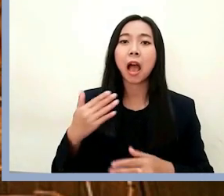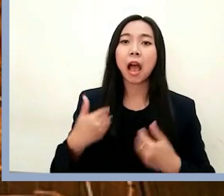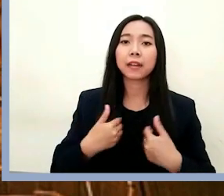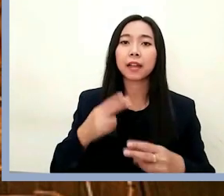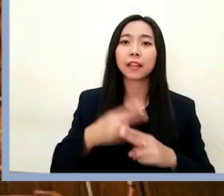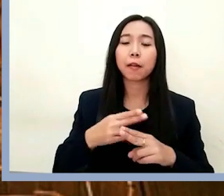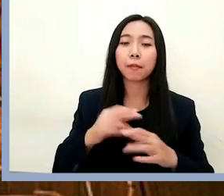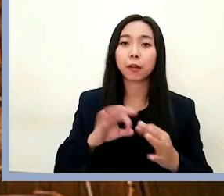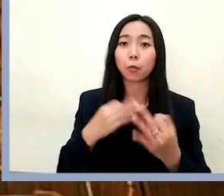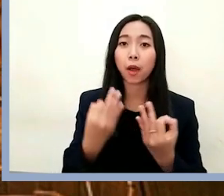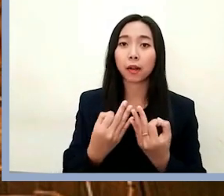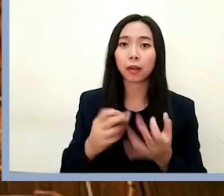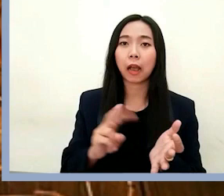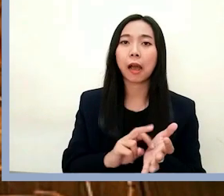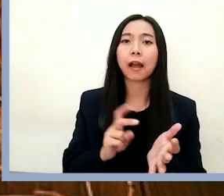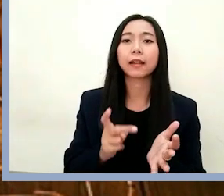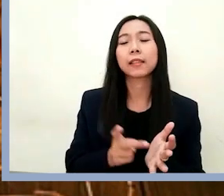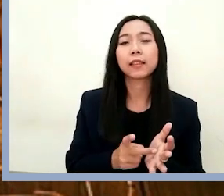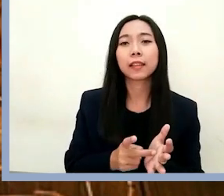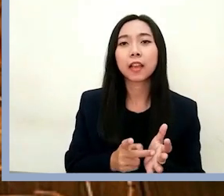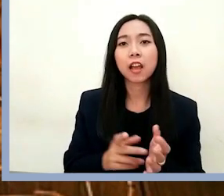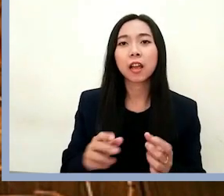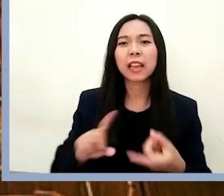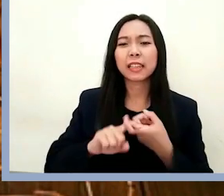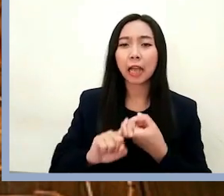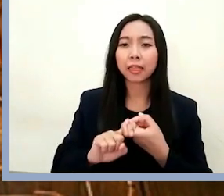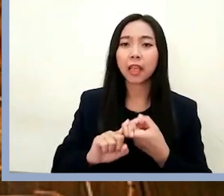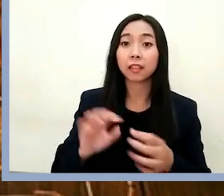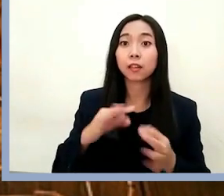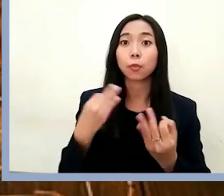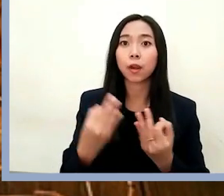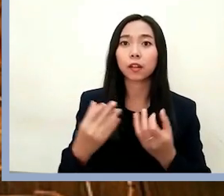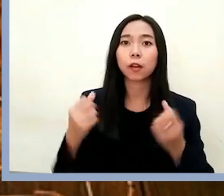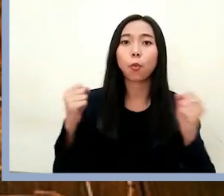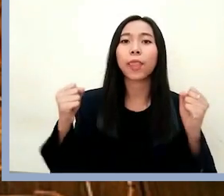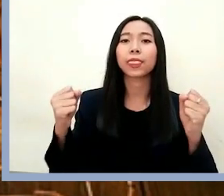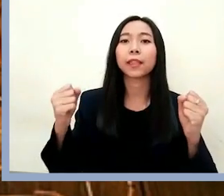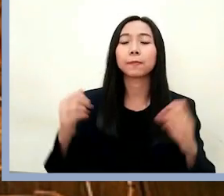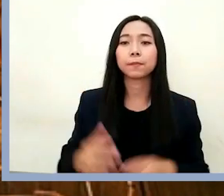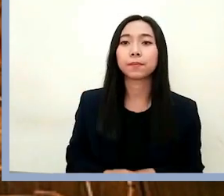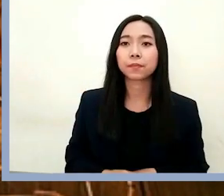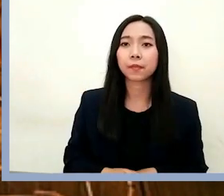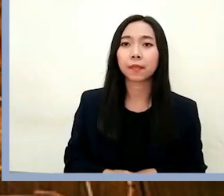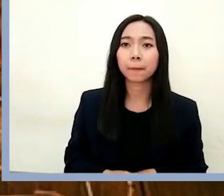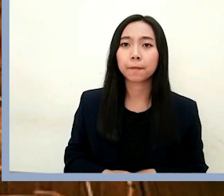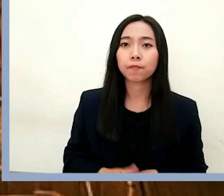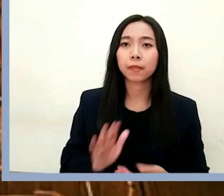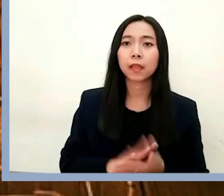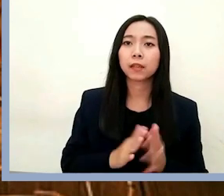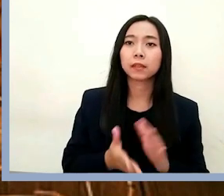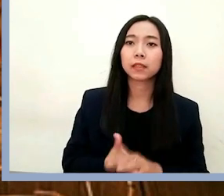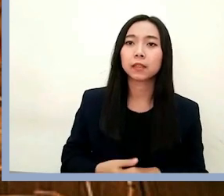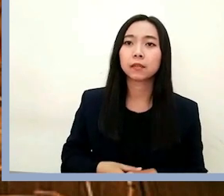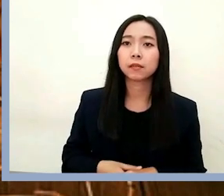itu sangat kuat saudara-saudara jemaat yang dikasihi Tuhan kekerasan secara verbal yang kita